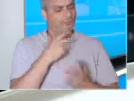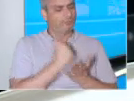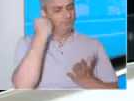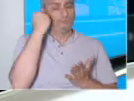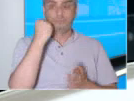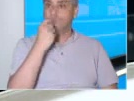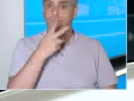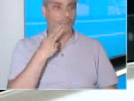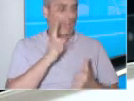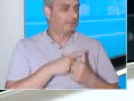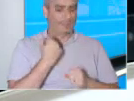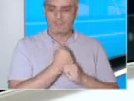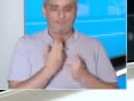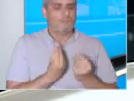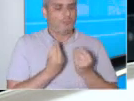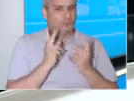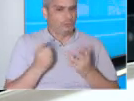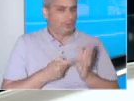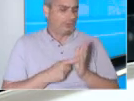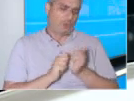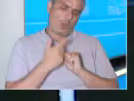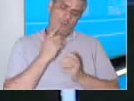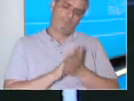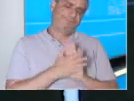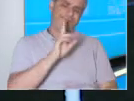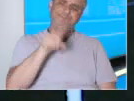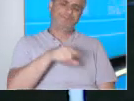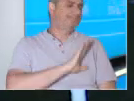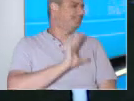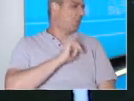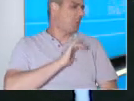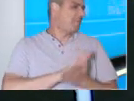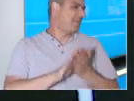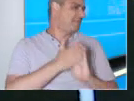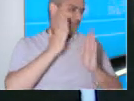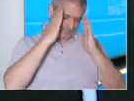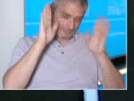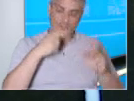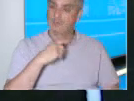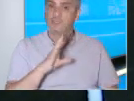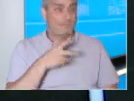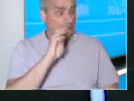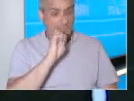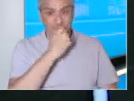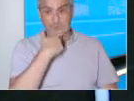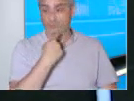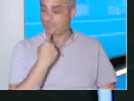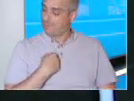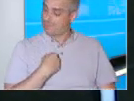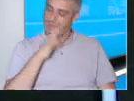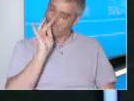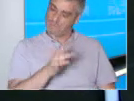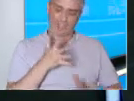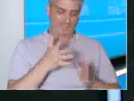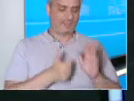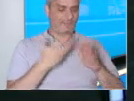אותו? הצהרה, מעשה, יש איזו דרישה או שאתם אומרים, הוא פסול ולא משנה מה יהיה. תראה, אני אגיד לך איפה הבעיה. אם מנסור עבאס יבוא ויגיד, אני מגנה את